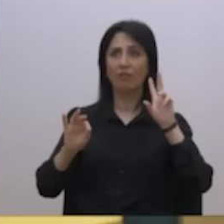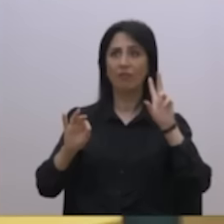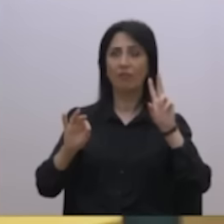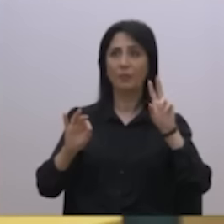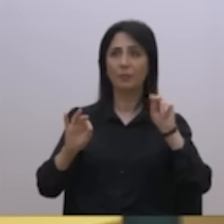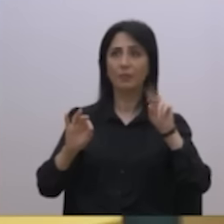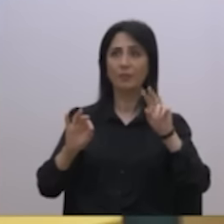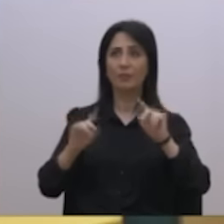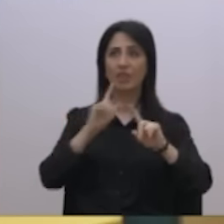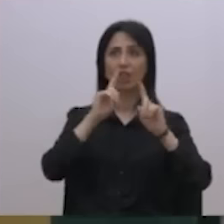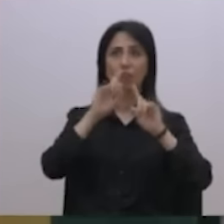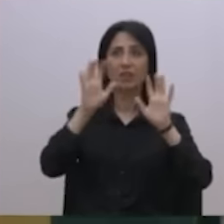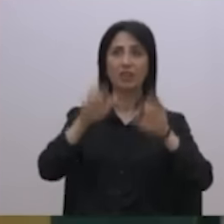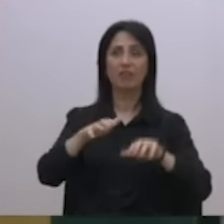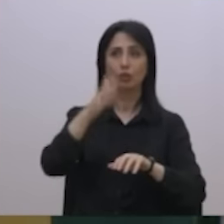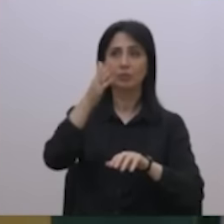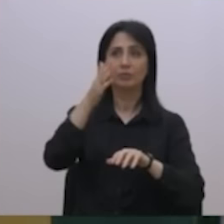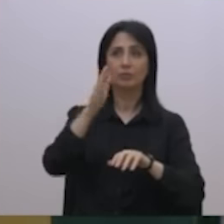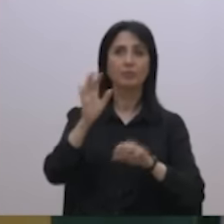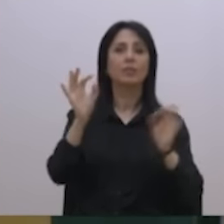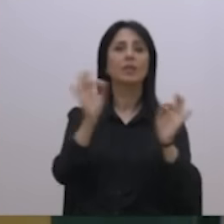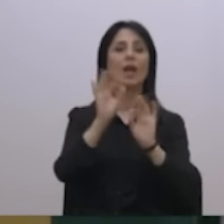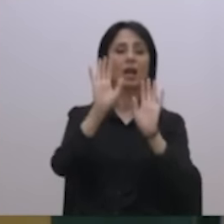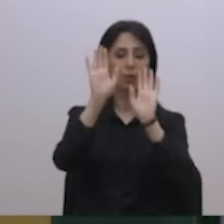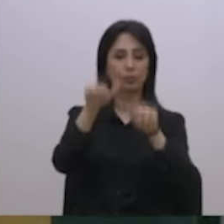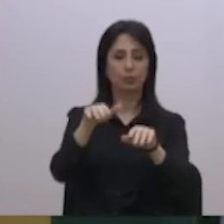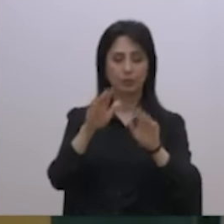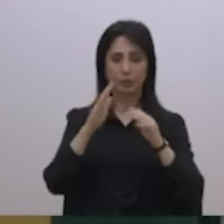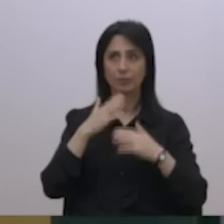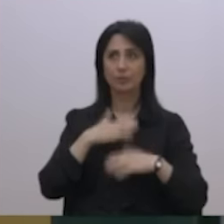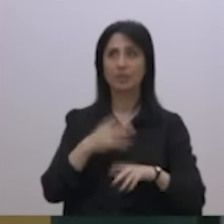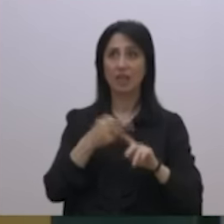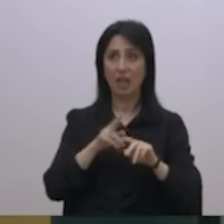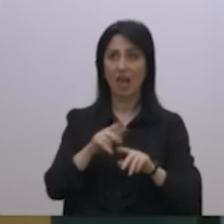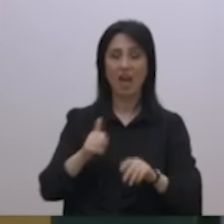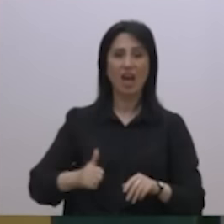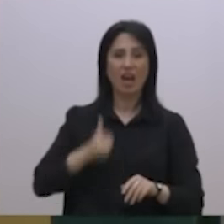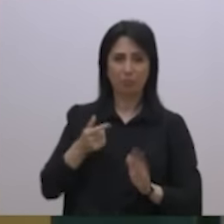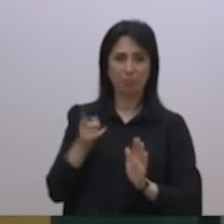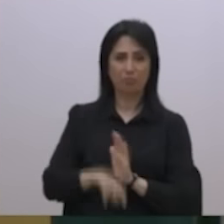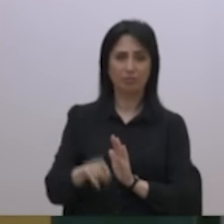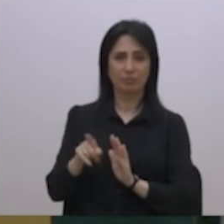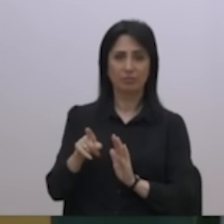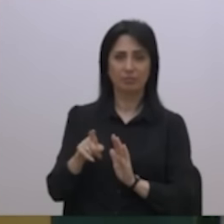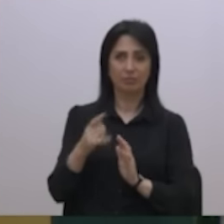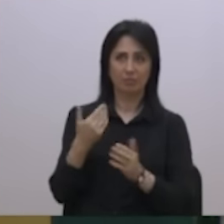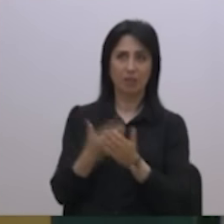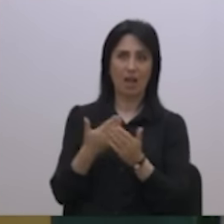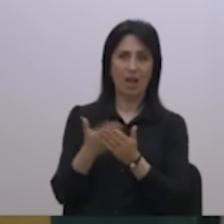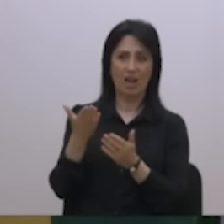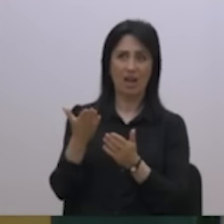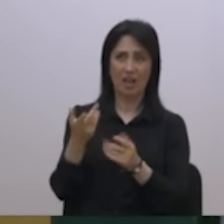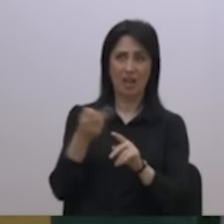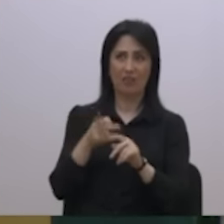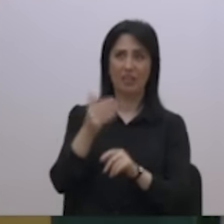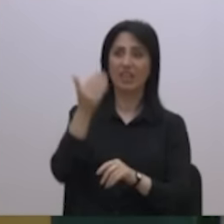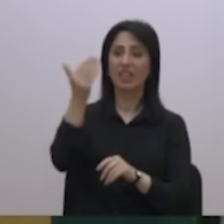არა, სხდომის თავმჯდომარე, არაუშავს, აცნადი. აი ეს არის უღირსობის პირველი მაგალითი. აი ეს არის